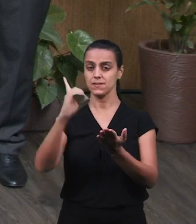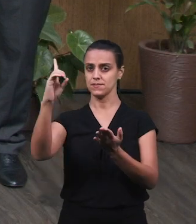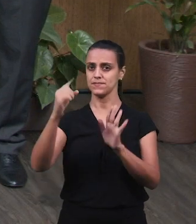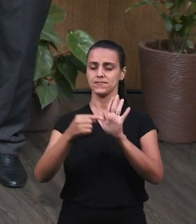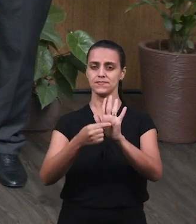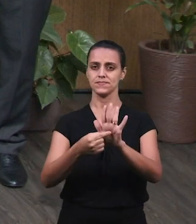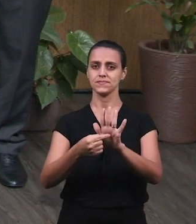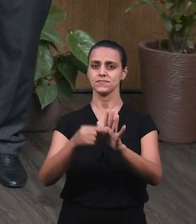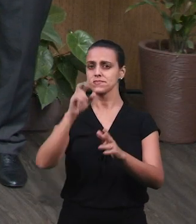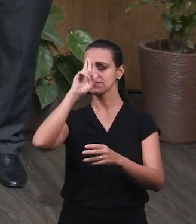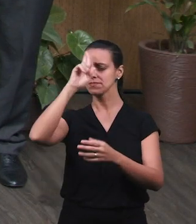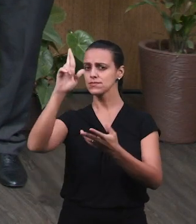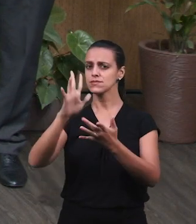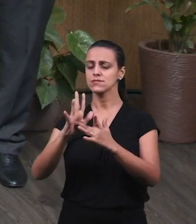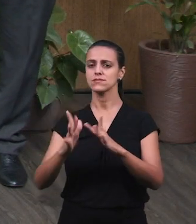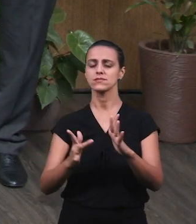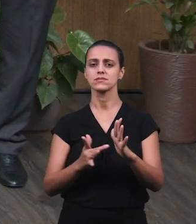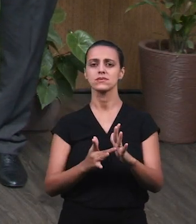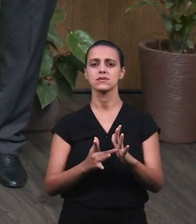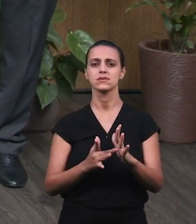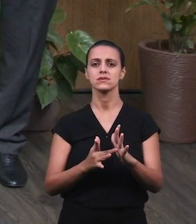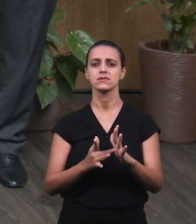il était en train de passer par Jéricho.